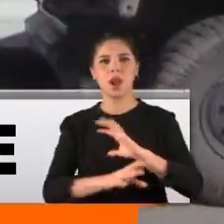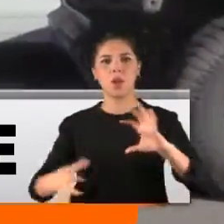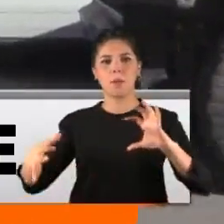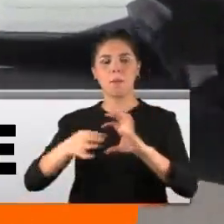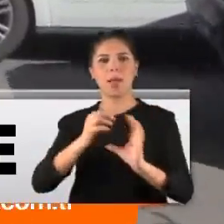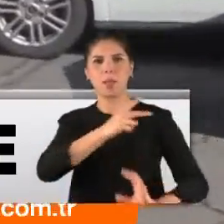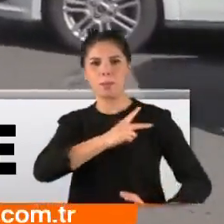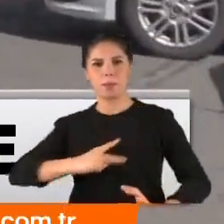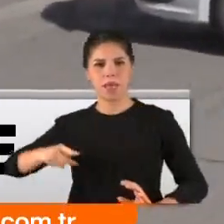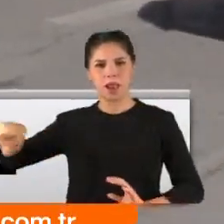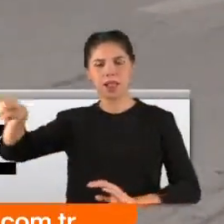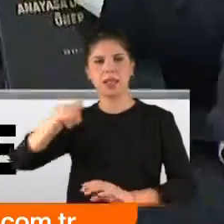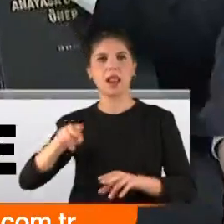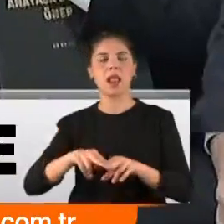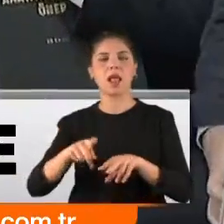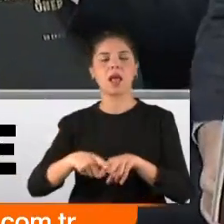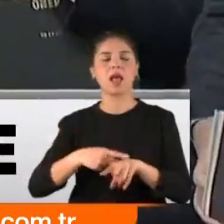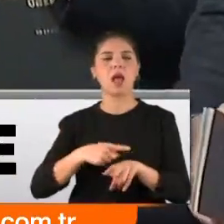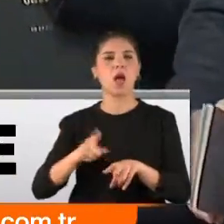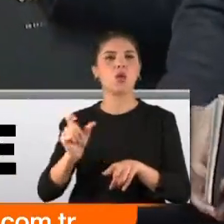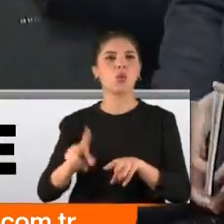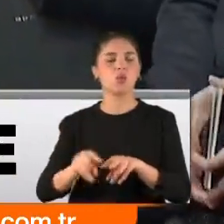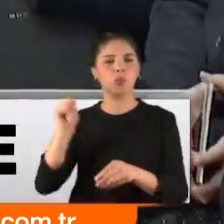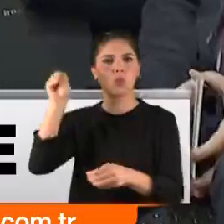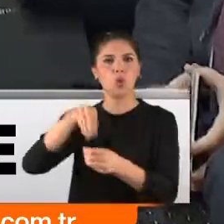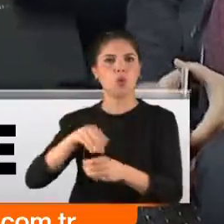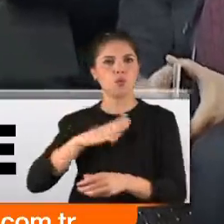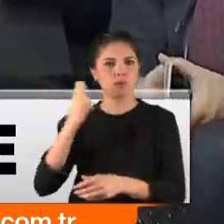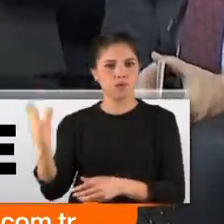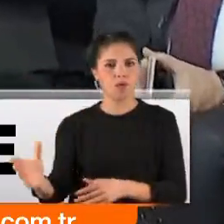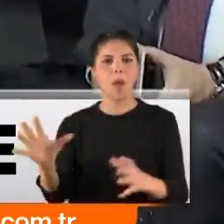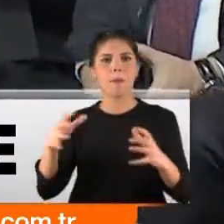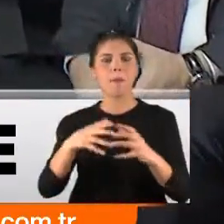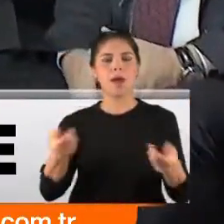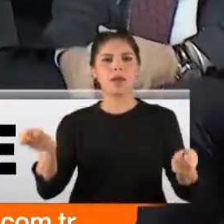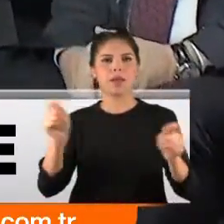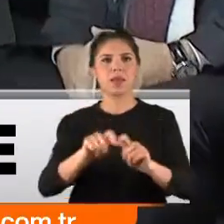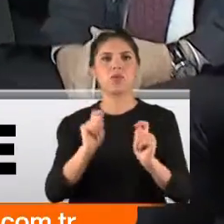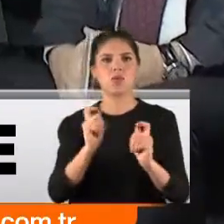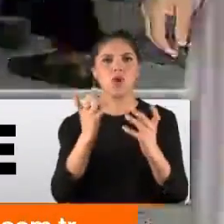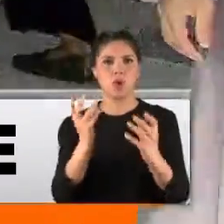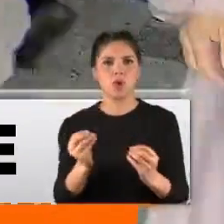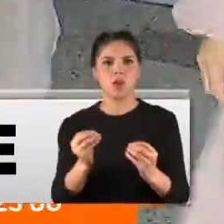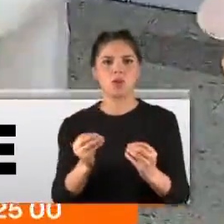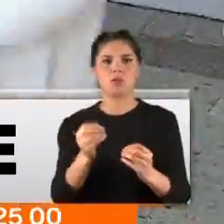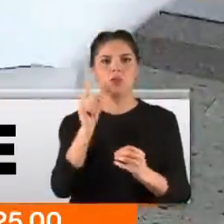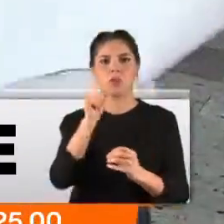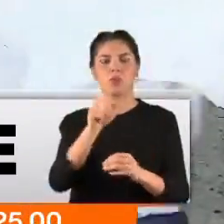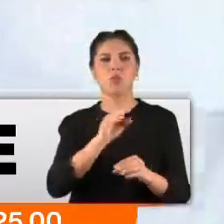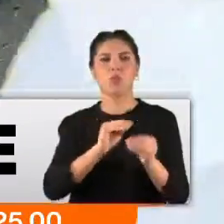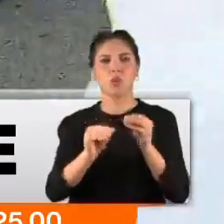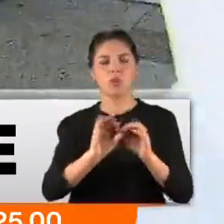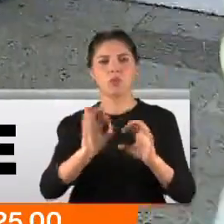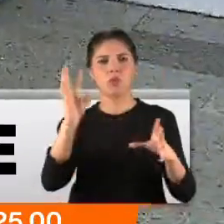belediyelere kayyum ataması yapılıyor. Bir diğer vaat ise parti kapatmanın zorlaştırılacak olması. Masadaki çatlağı önlemek